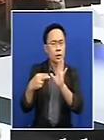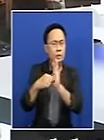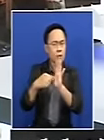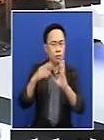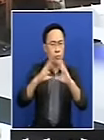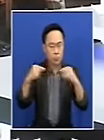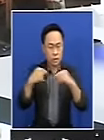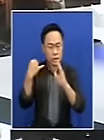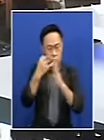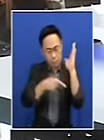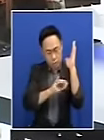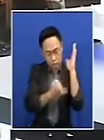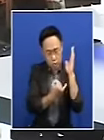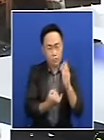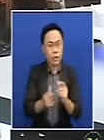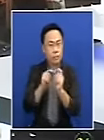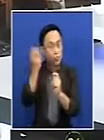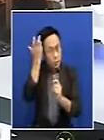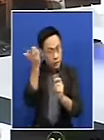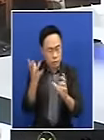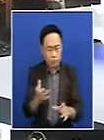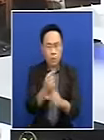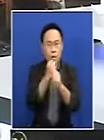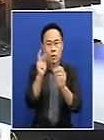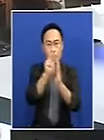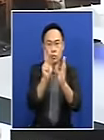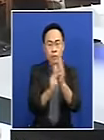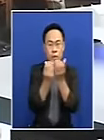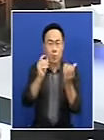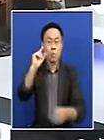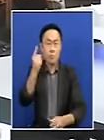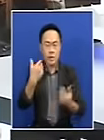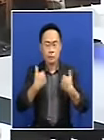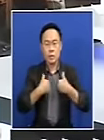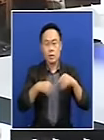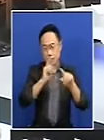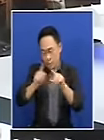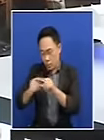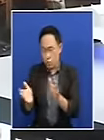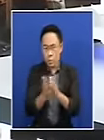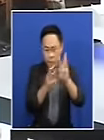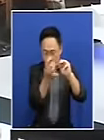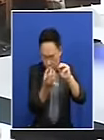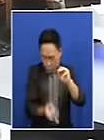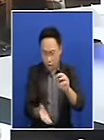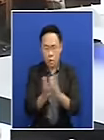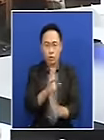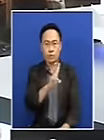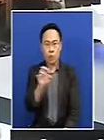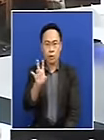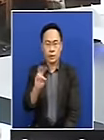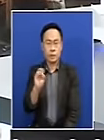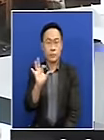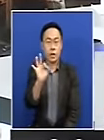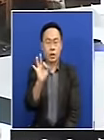บคีรีขันธ์นะคะโดยสรุปร่างรัฐธรรมนูญฉบับนี้มีทั้งหมด279มาตราคุณผู้ชมคะรวมบทเฉพาะการแล้วนะ